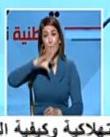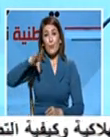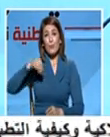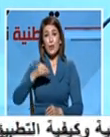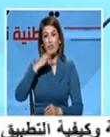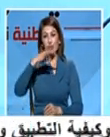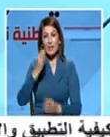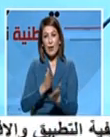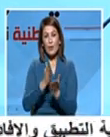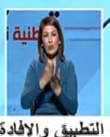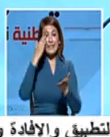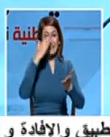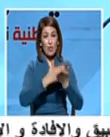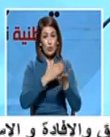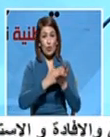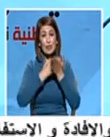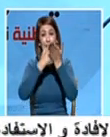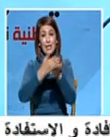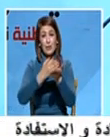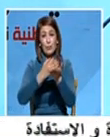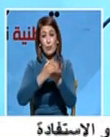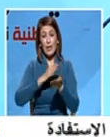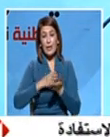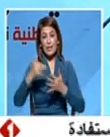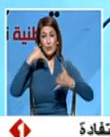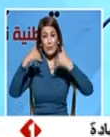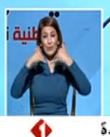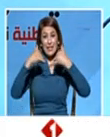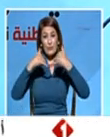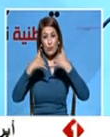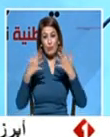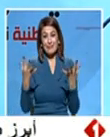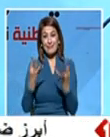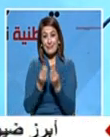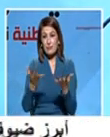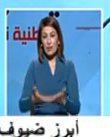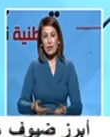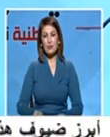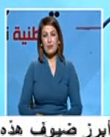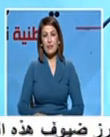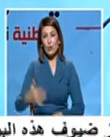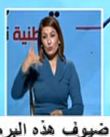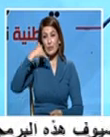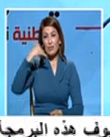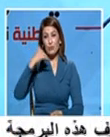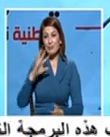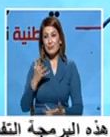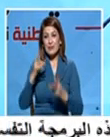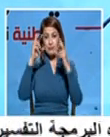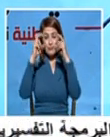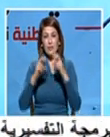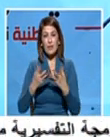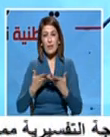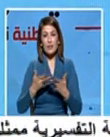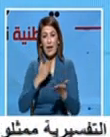بلي زوردونونس اللي اي اوردونونس معناها عبر الالكتروني، التليفون ما يقضيش وحده ابارمون مع الفارماسيان، فما على خاطر